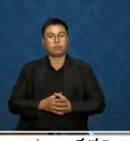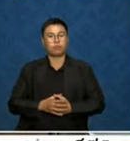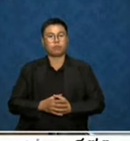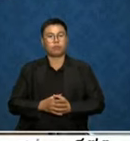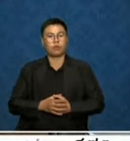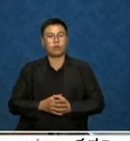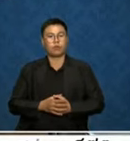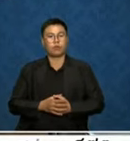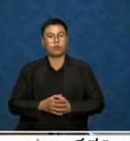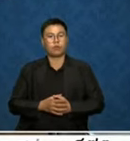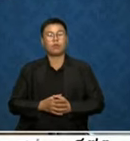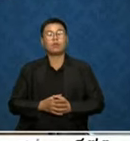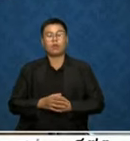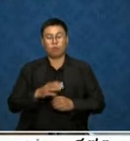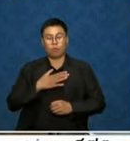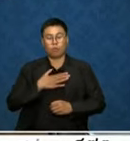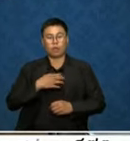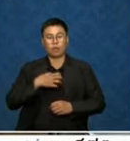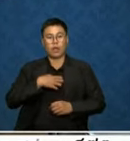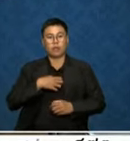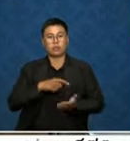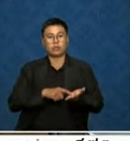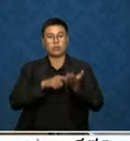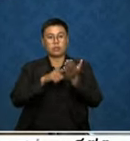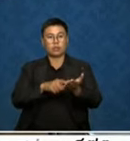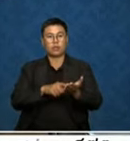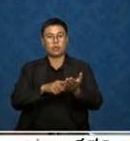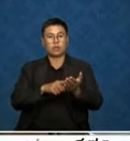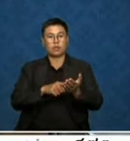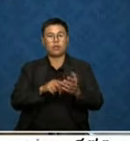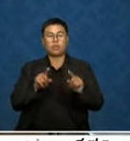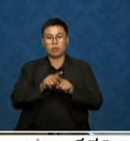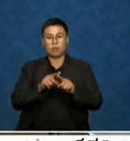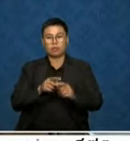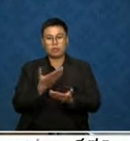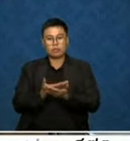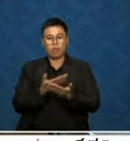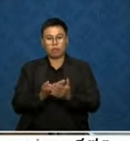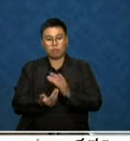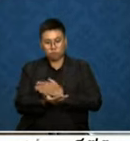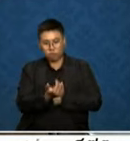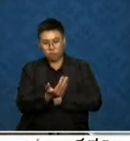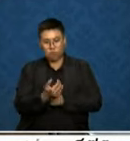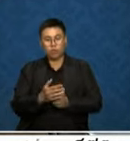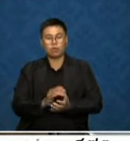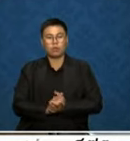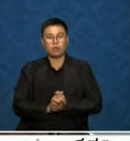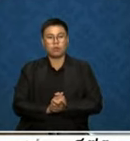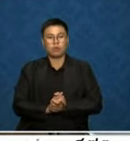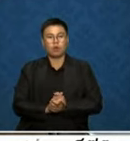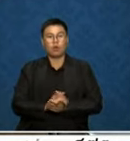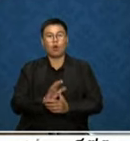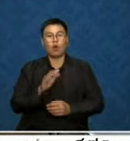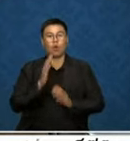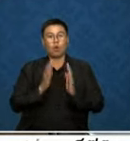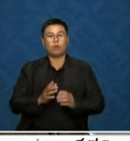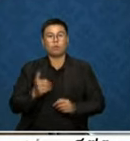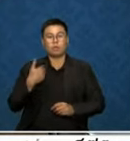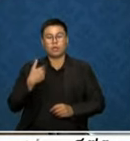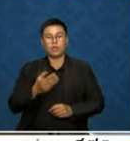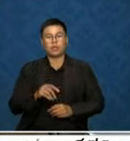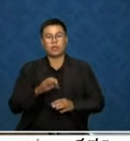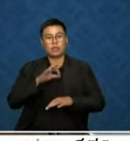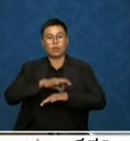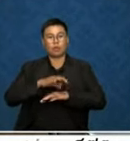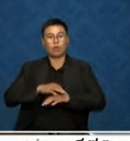ดว่าเรื่องนี้ครับผมอยากเสนอมาตรการครับเพื่อป้องกันการตบทรัพย์รีดทรัพย์หรือเรียกรับผลประโยชน์ของคนที่มีตำแหน่งในสภ